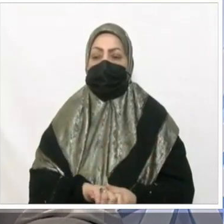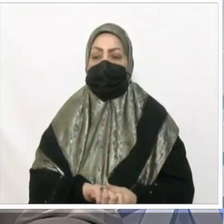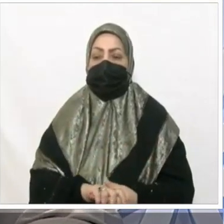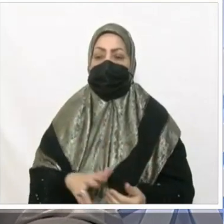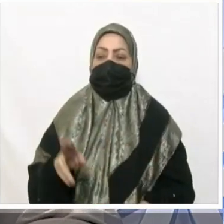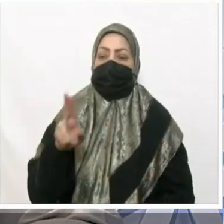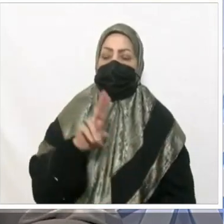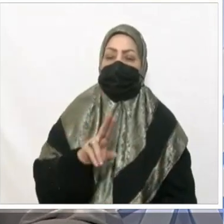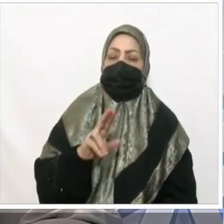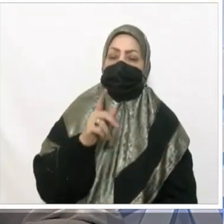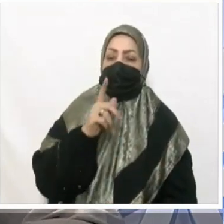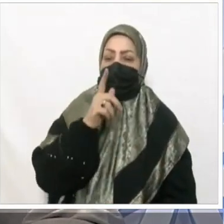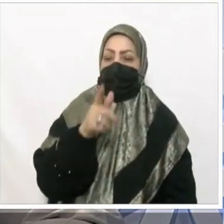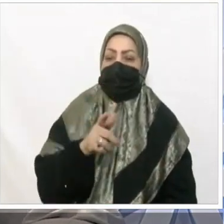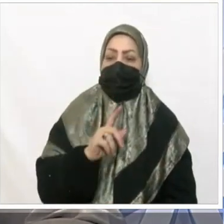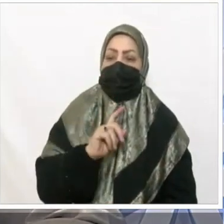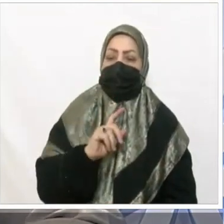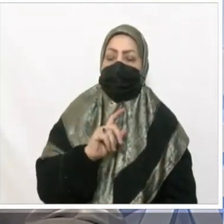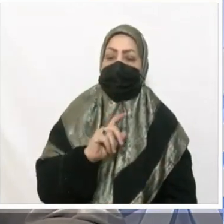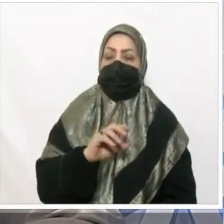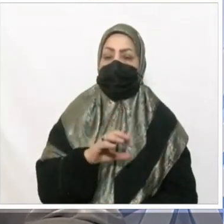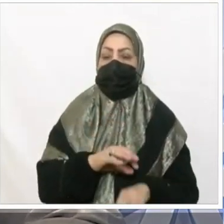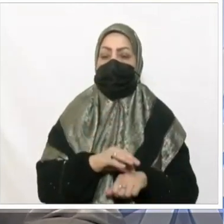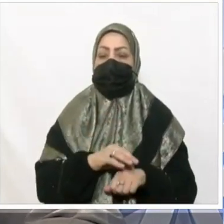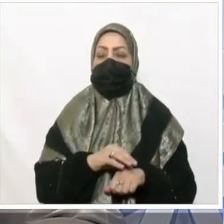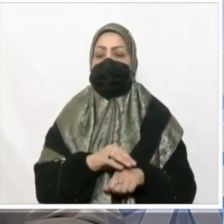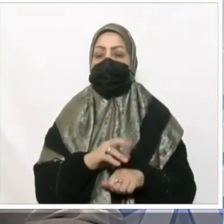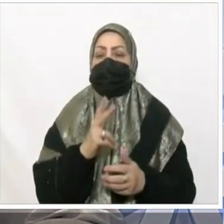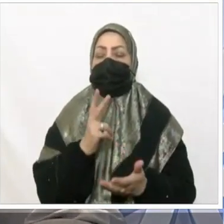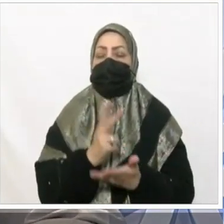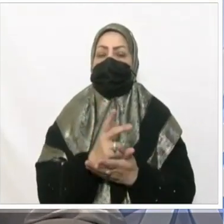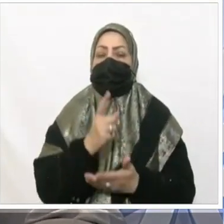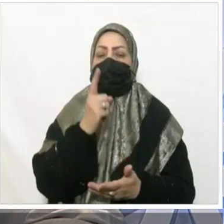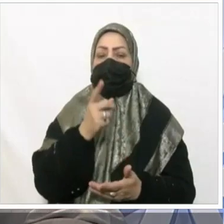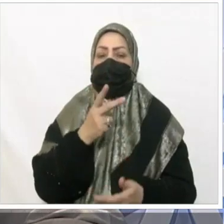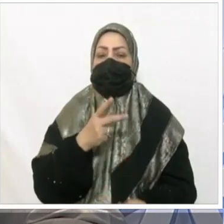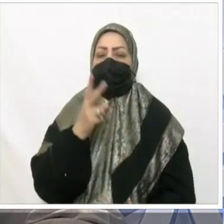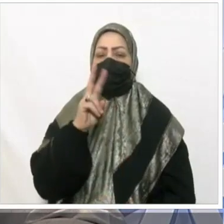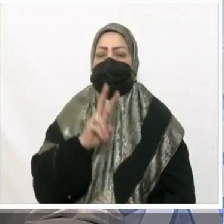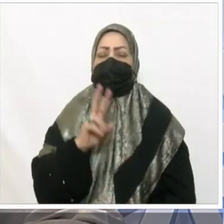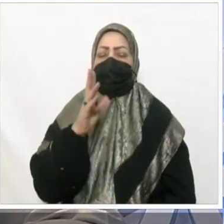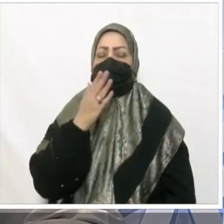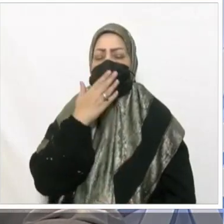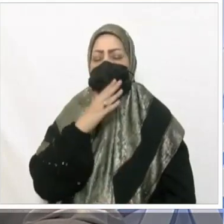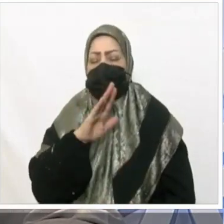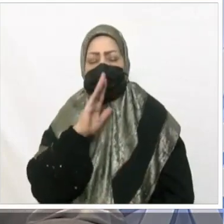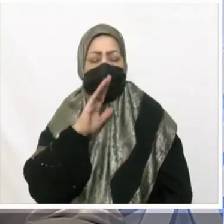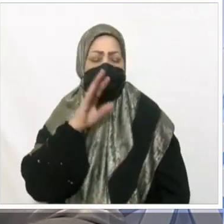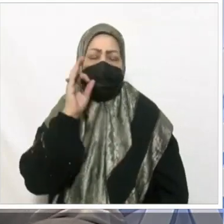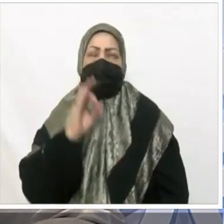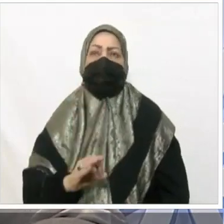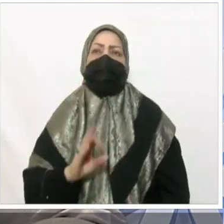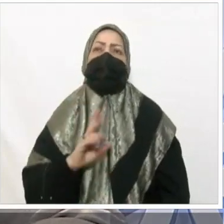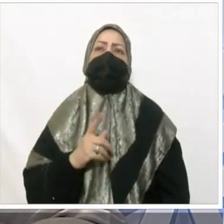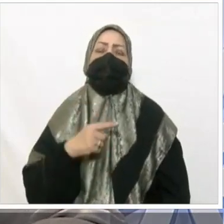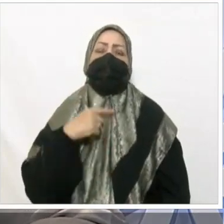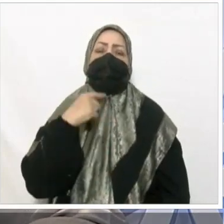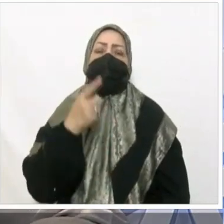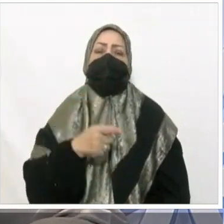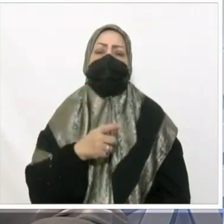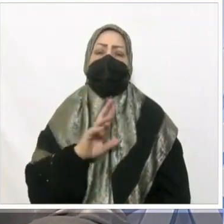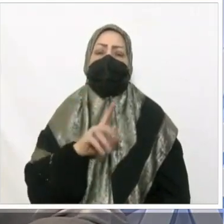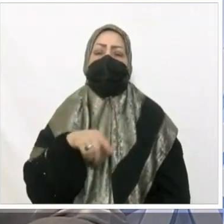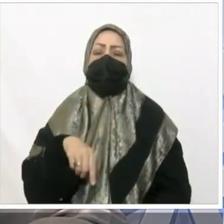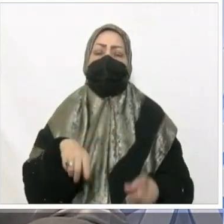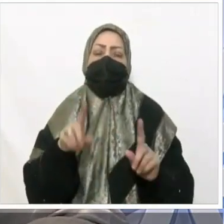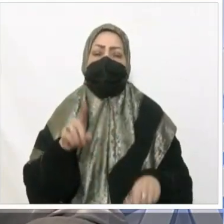في 1200 والله حتى 750 والله كذا، فعلا بعض الناس لا يحمد الله سبحانه وتعالى، وهذا أمر صحيح لذكر